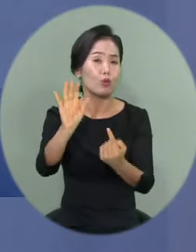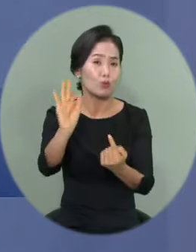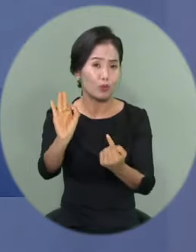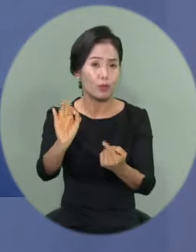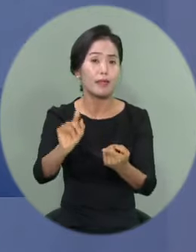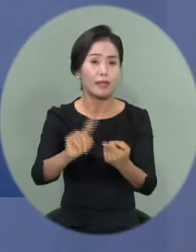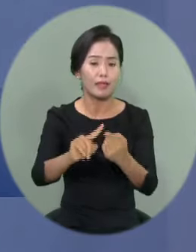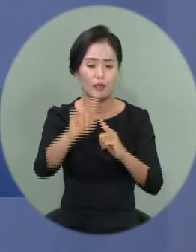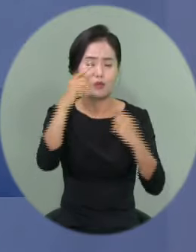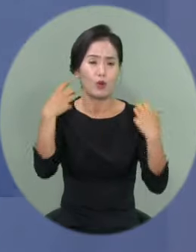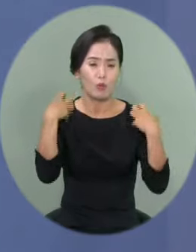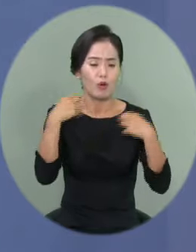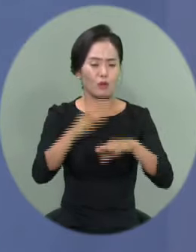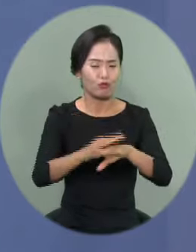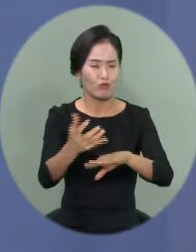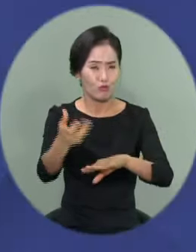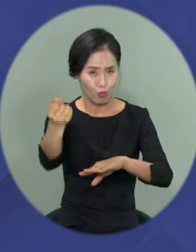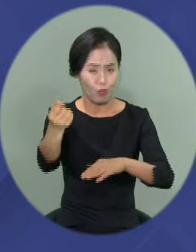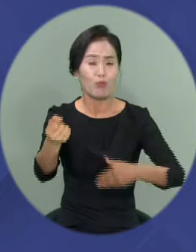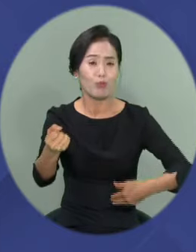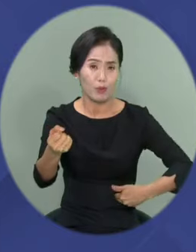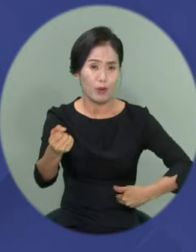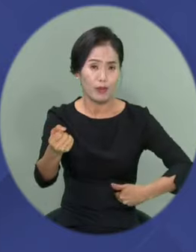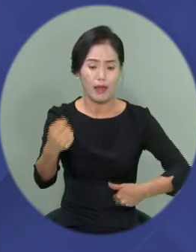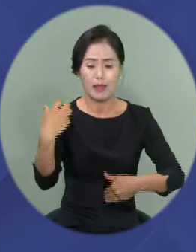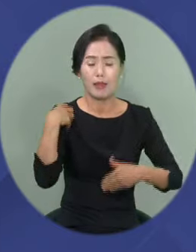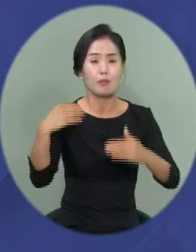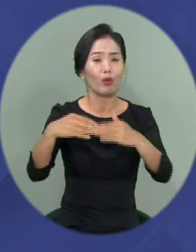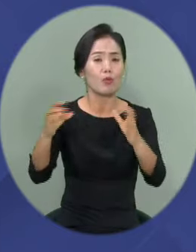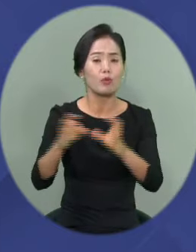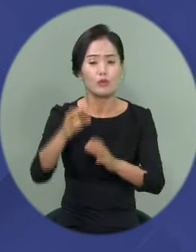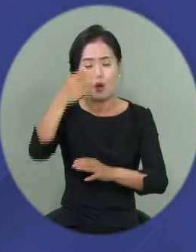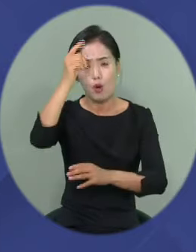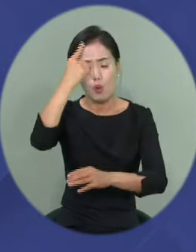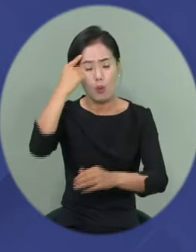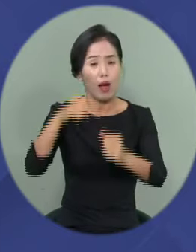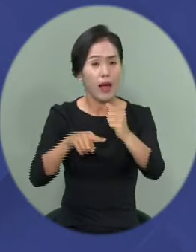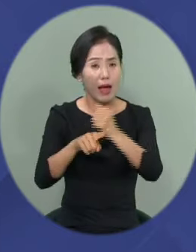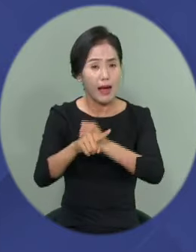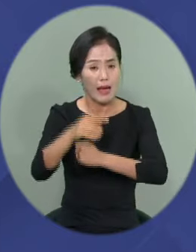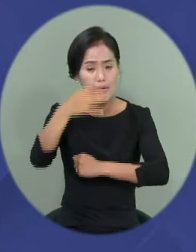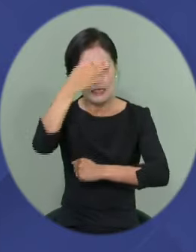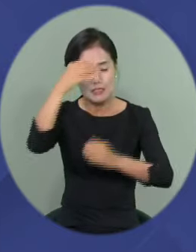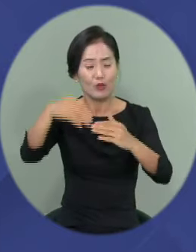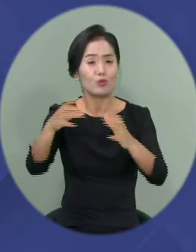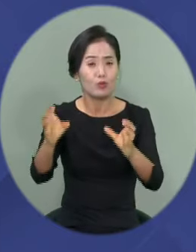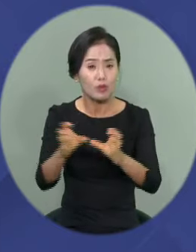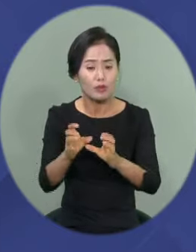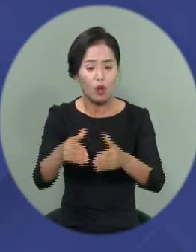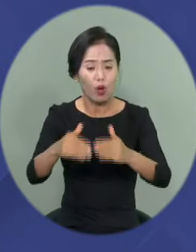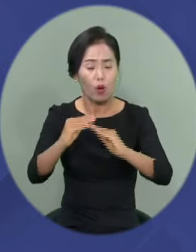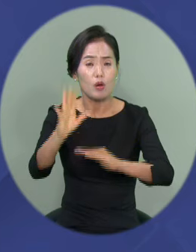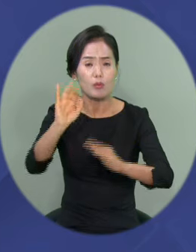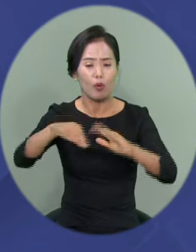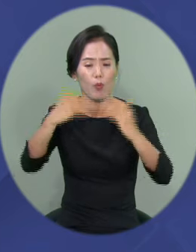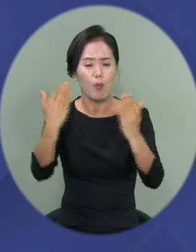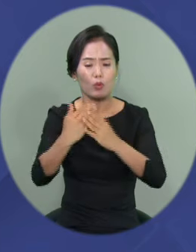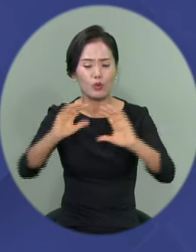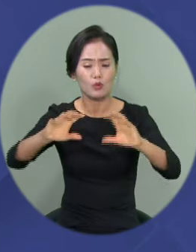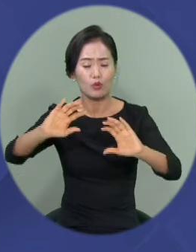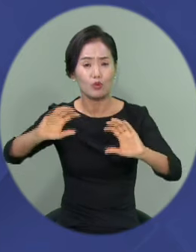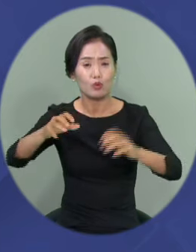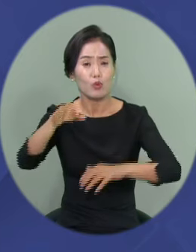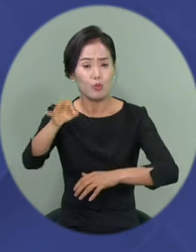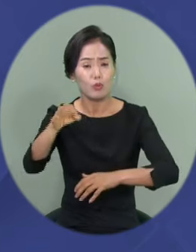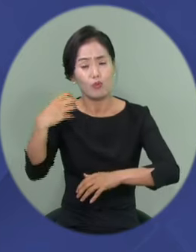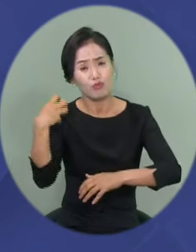운영비에서 정부 주도로. 담당 부처인 과학기술정보통신부는 건립비를 모두 국비 부담할 가능성을